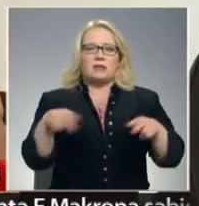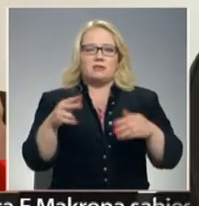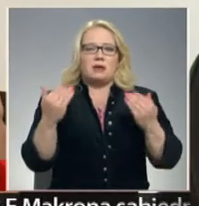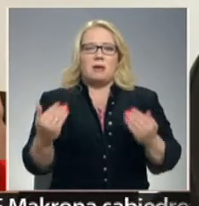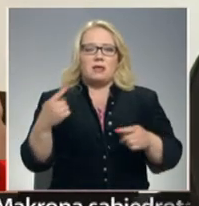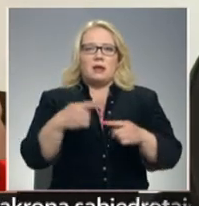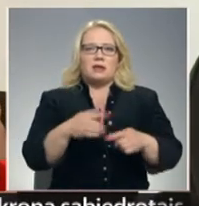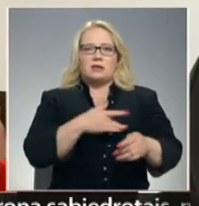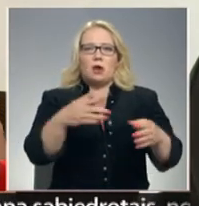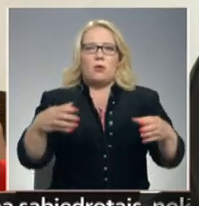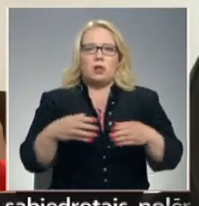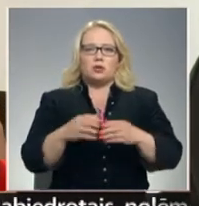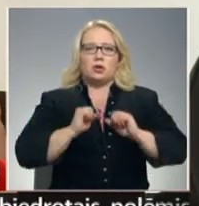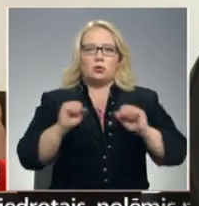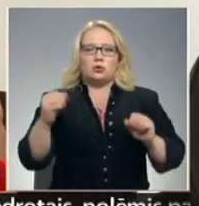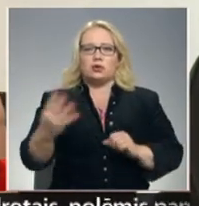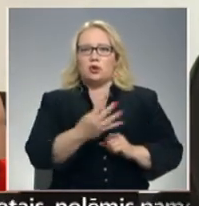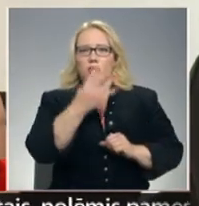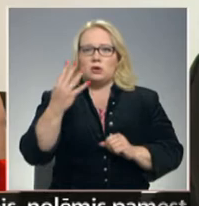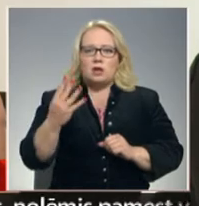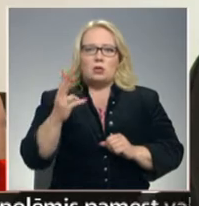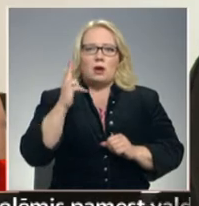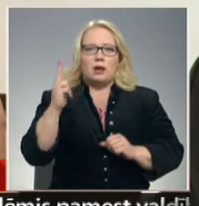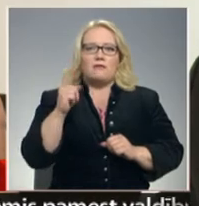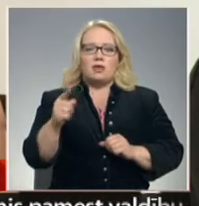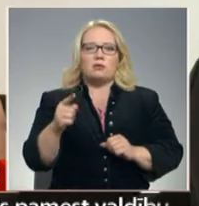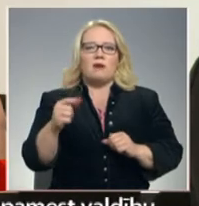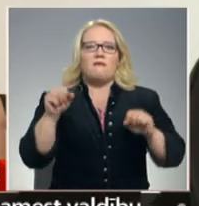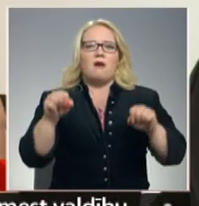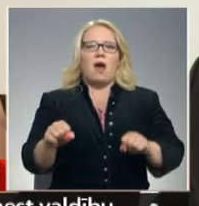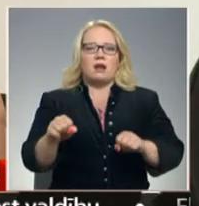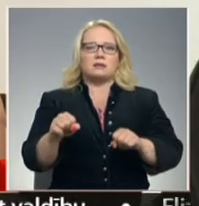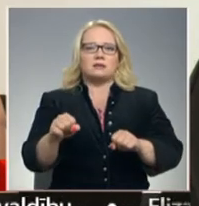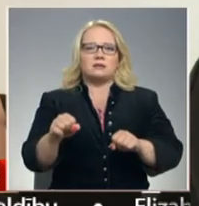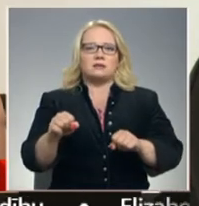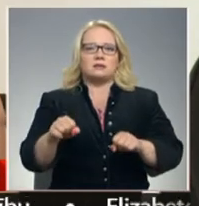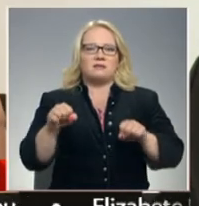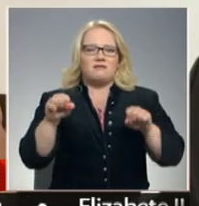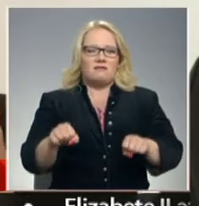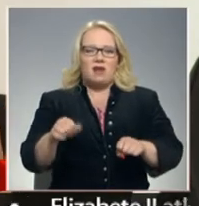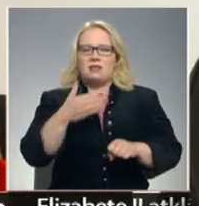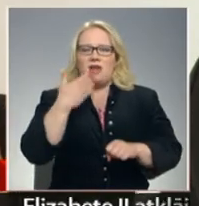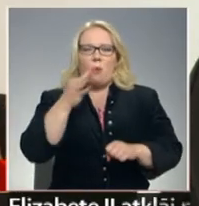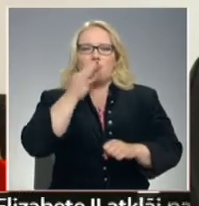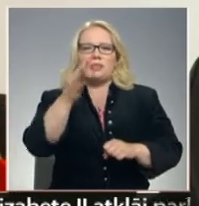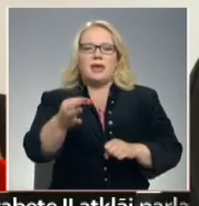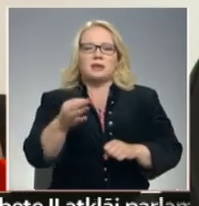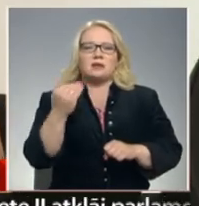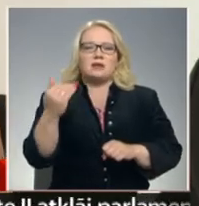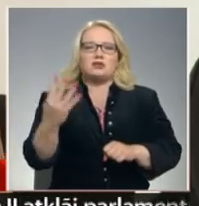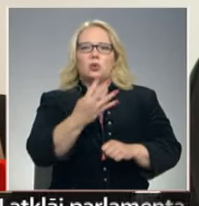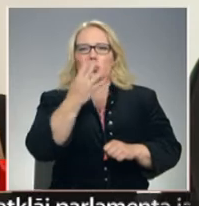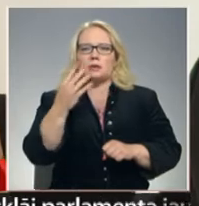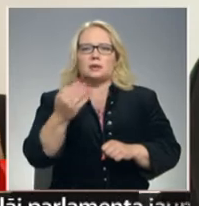koalīcijai justies droši, ka 4 gados tik garantētu viņu varas nesatricināmību. Es domāju, ka nē, ka nekur nav teikt, ka arī 4 gados